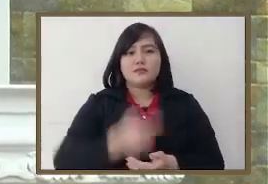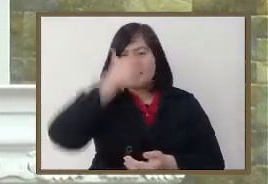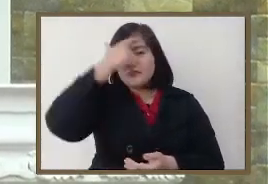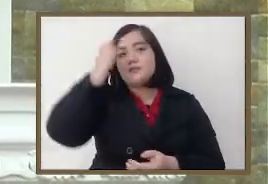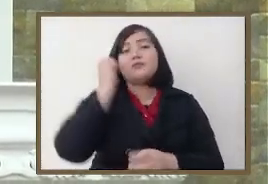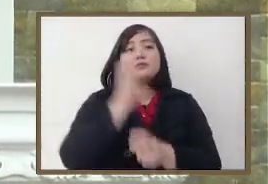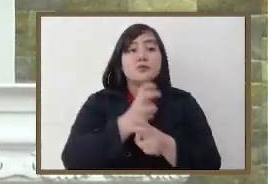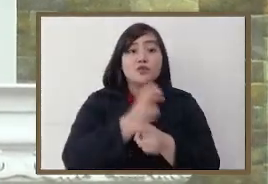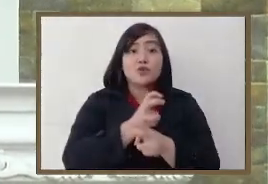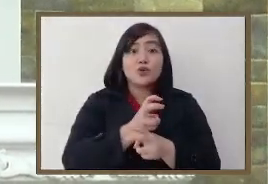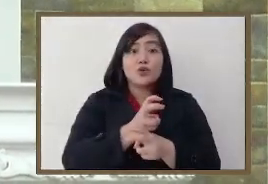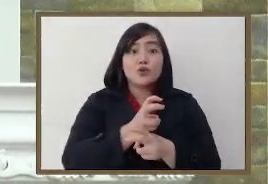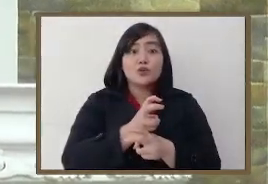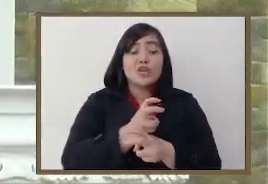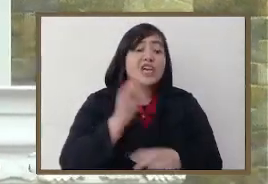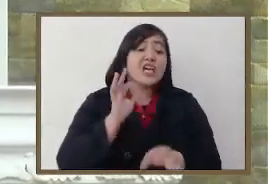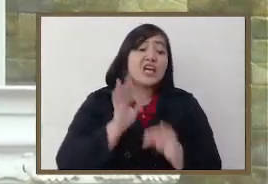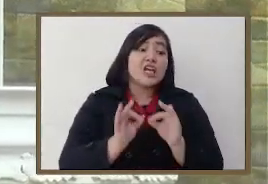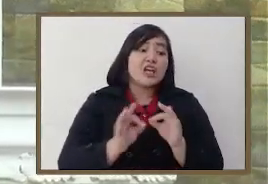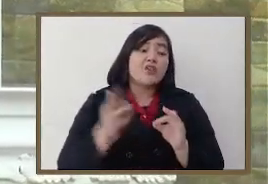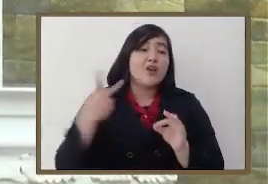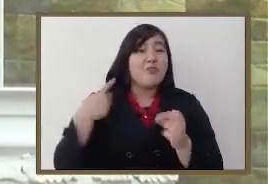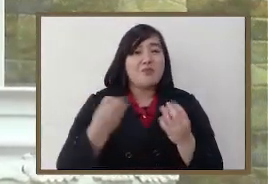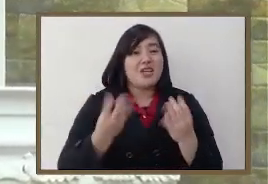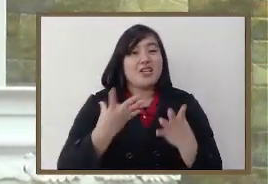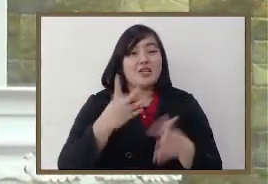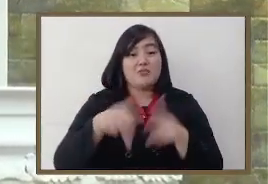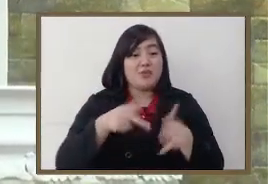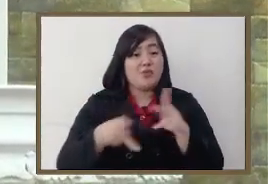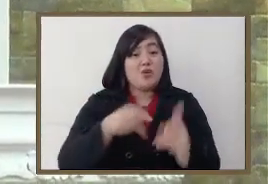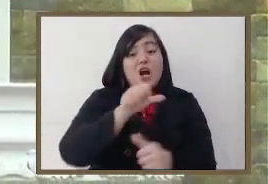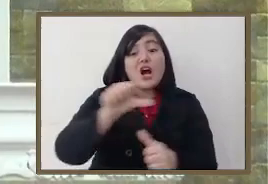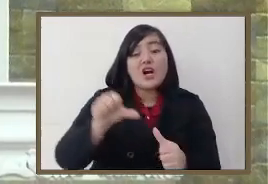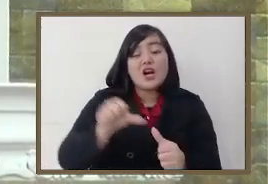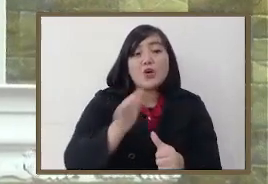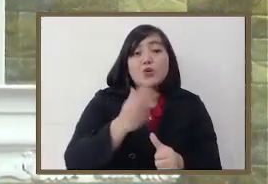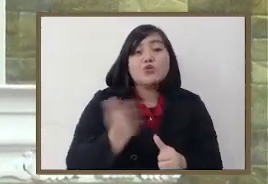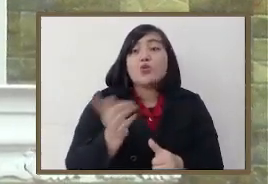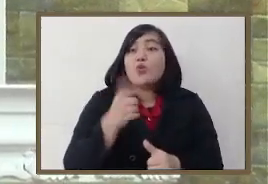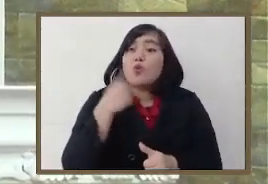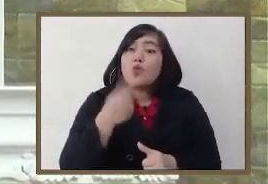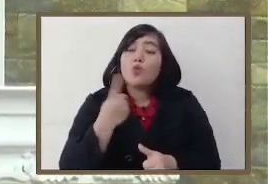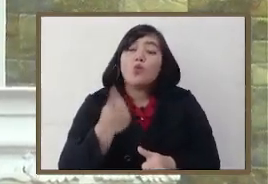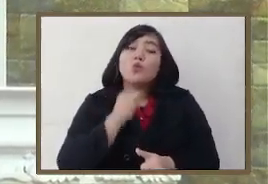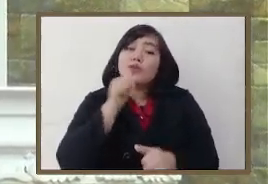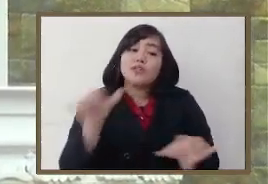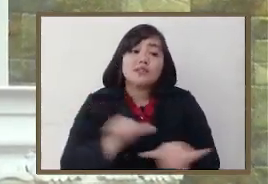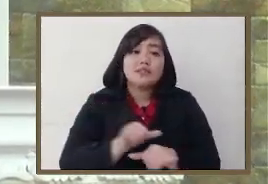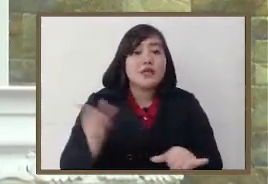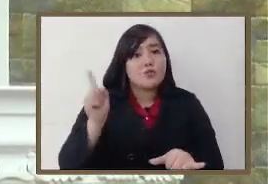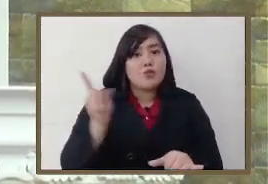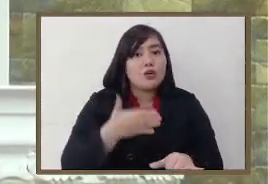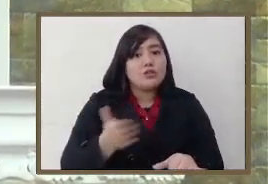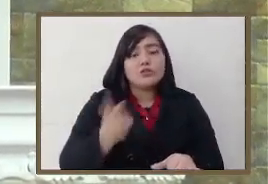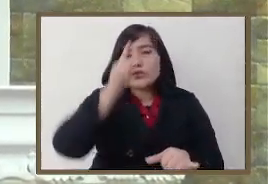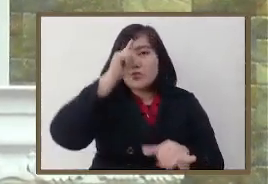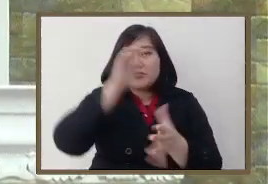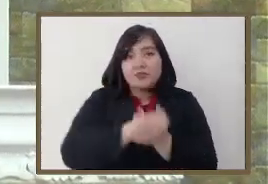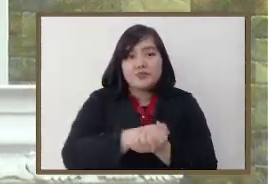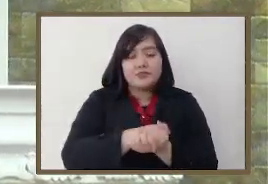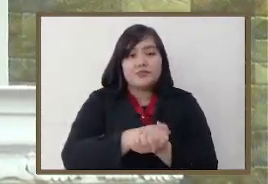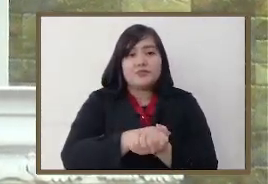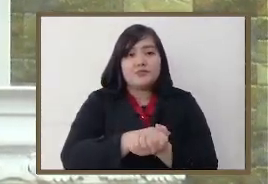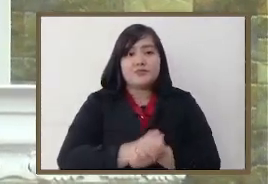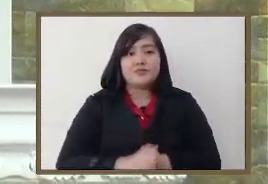sa pininiwalaan mo. Kaya nga madali ho tayong matumba eh. Kaya nga madali, ilang mga Baptist na ngayon, mga pastors